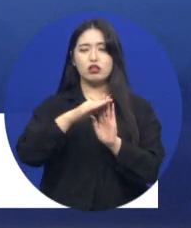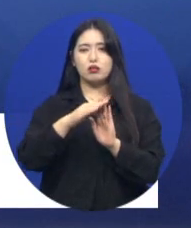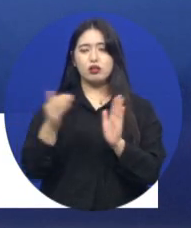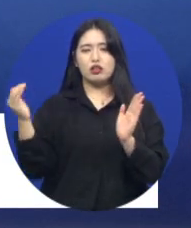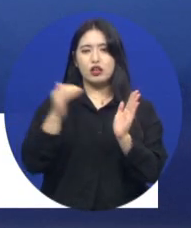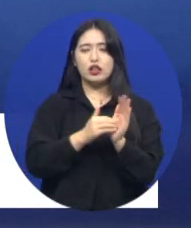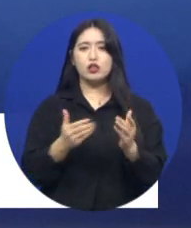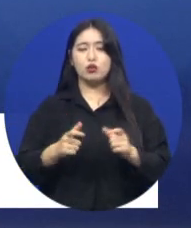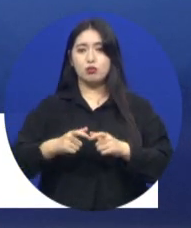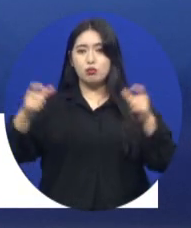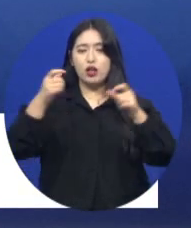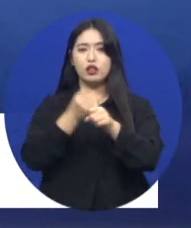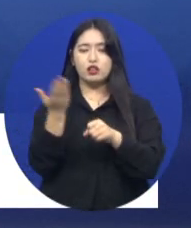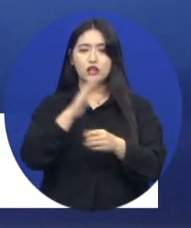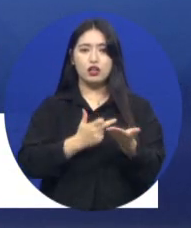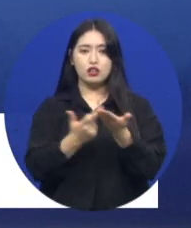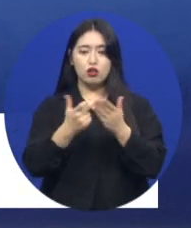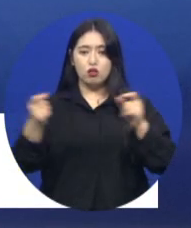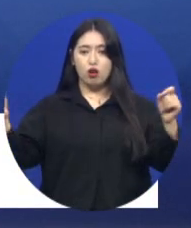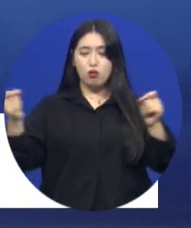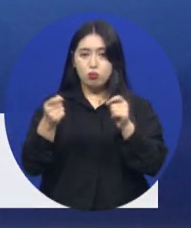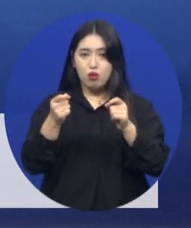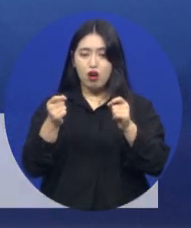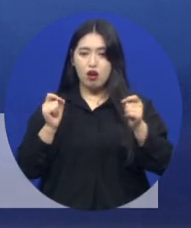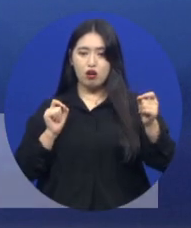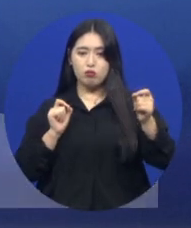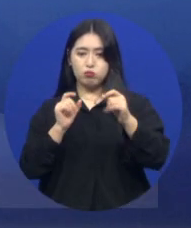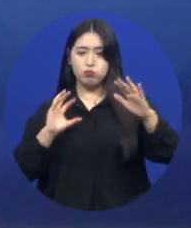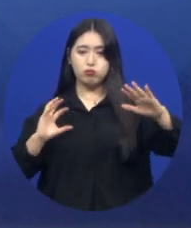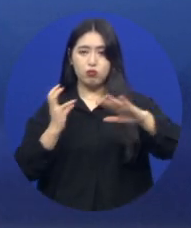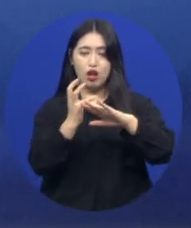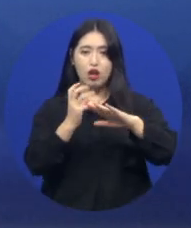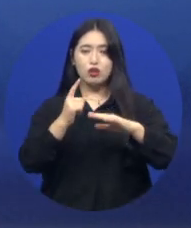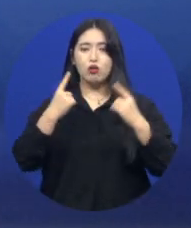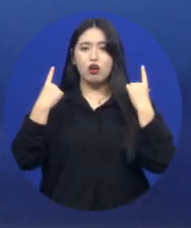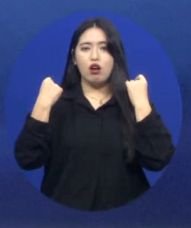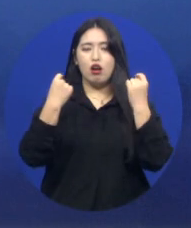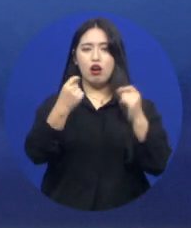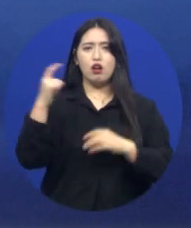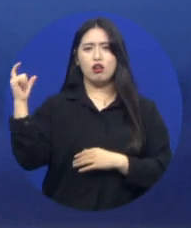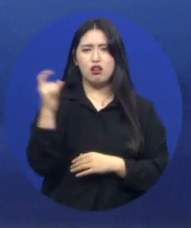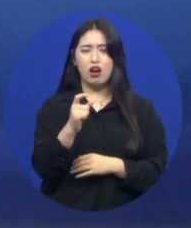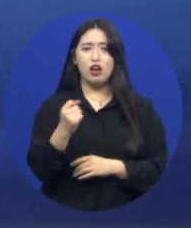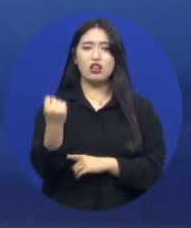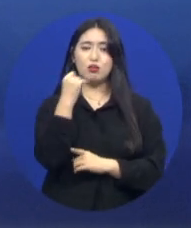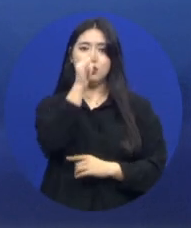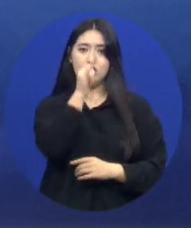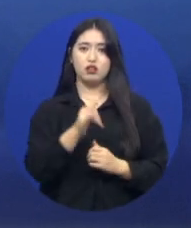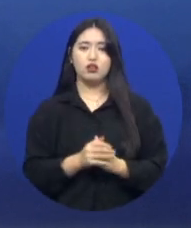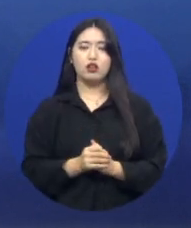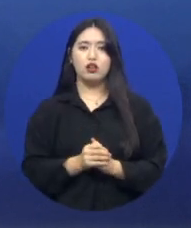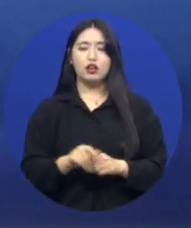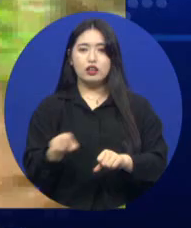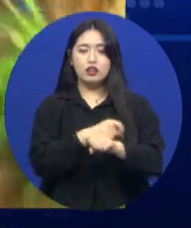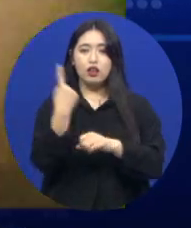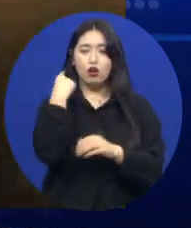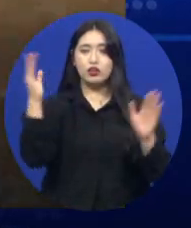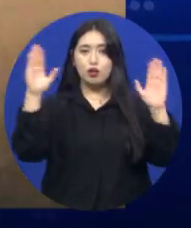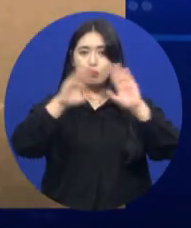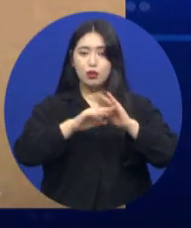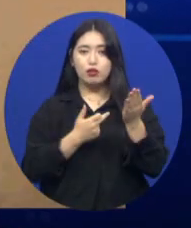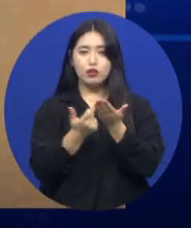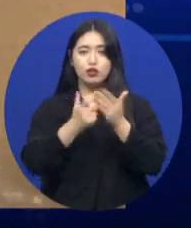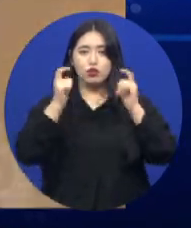이었는데요 제주도 부근까지 올라와 서도 여전히 매우 강한 세력을 유지했습니다 특히 어젯밤